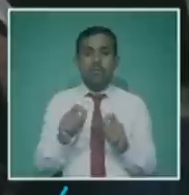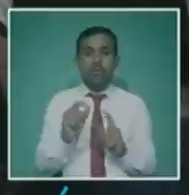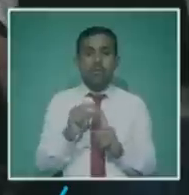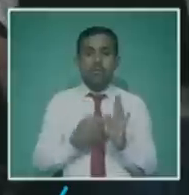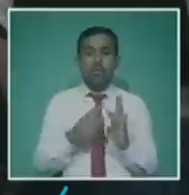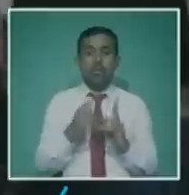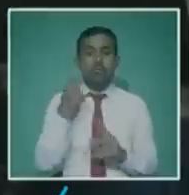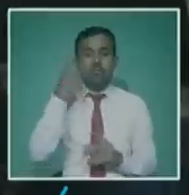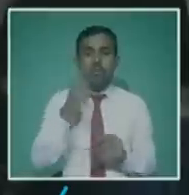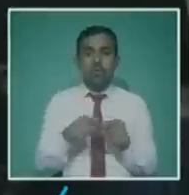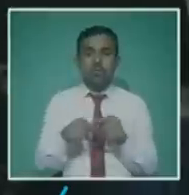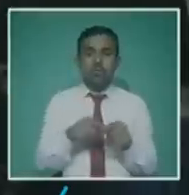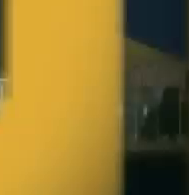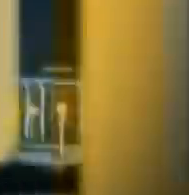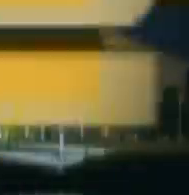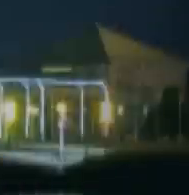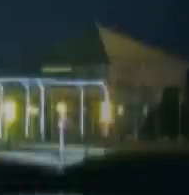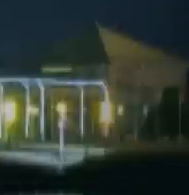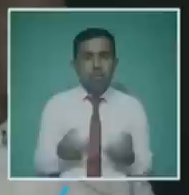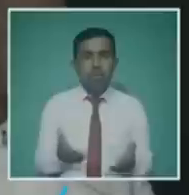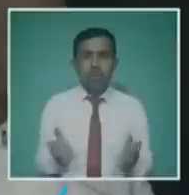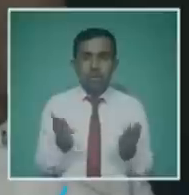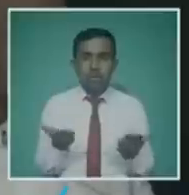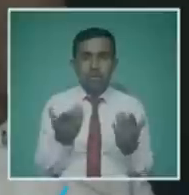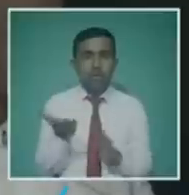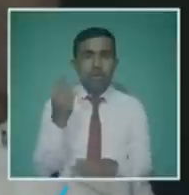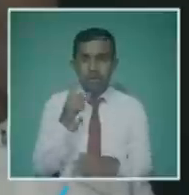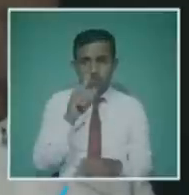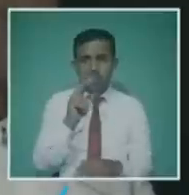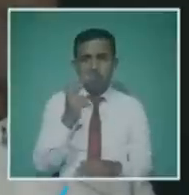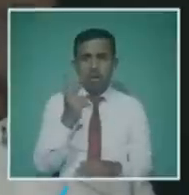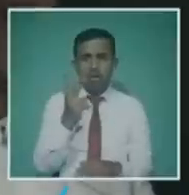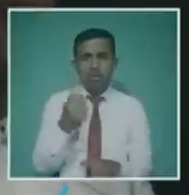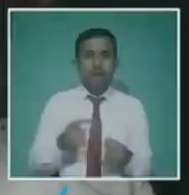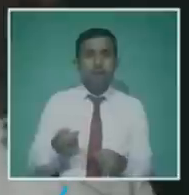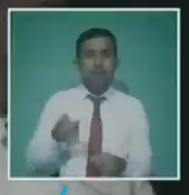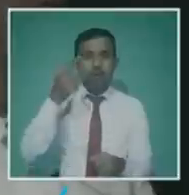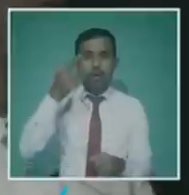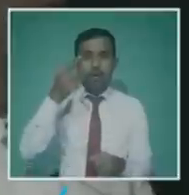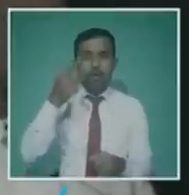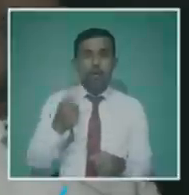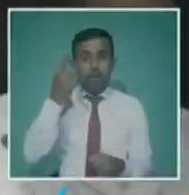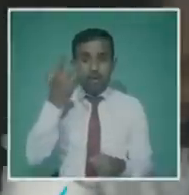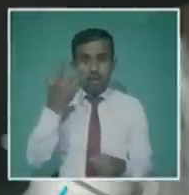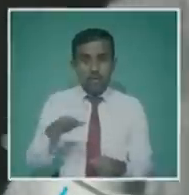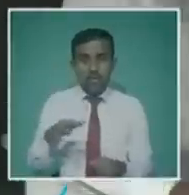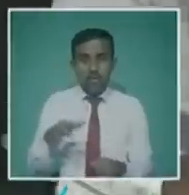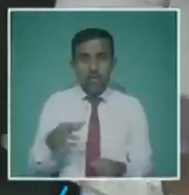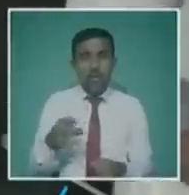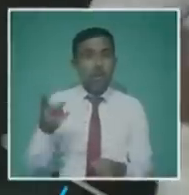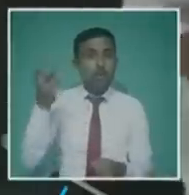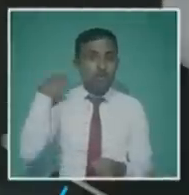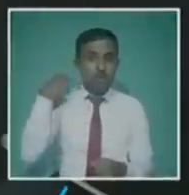ආචාර්ය, මහාචාර්ය, ඒ වගේම විවිධ මැනේජර්. ගියසුමාන රුපියල් 80ක් ගෑස් එකට වැඩි කරා. දැන් වැඩි කරලා ඉවරලා දැන් පෙරේදා